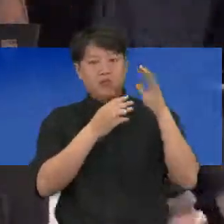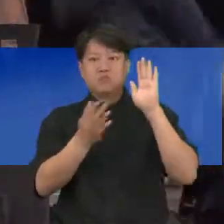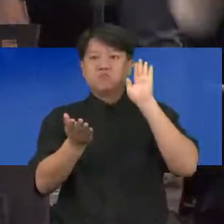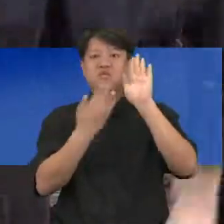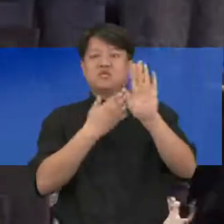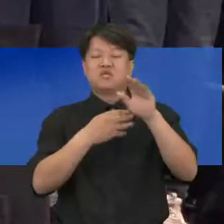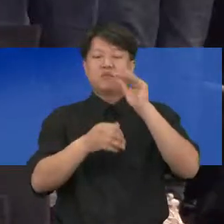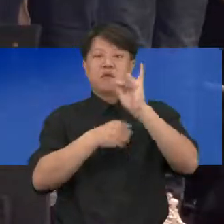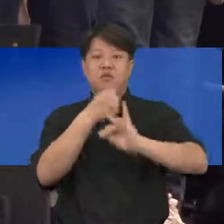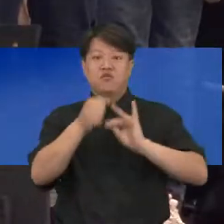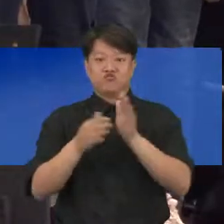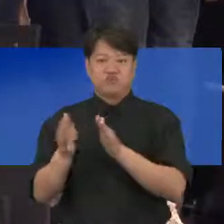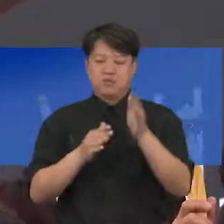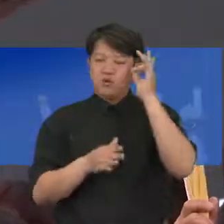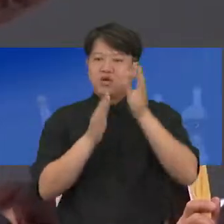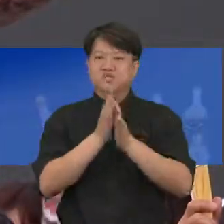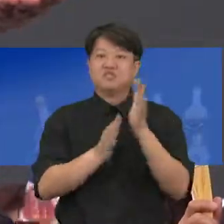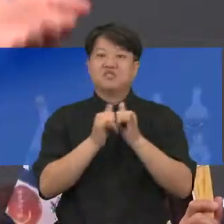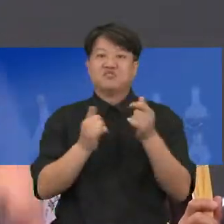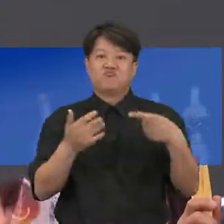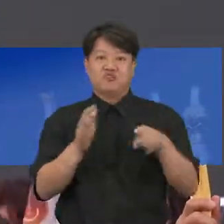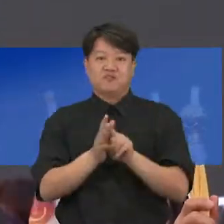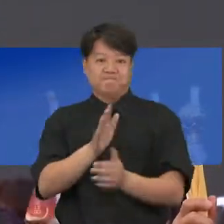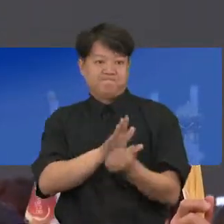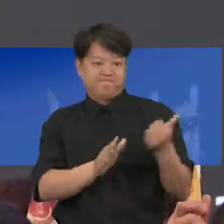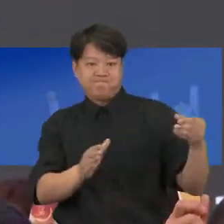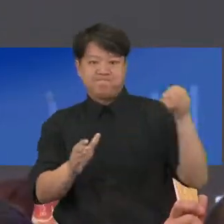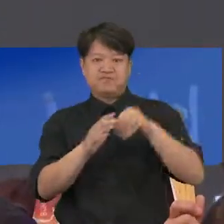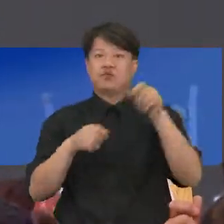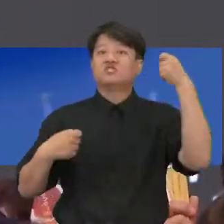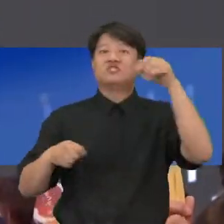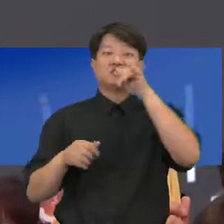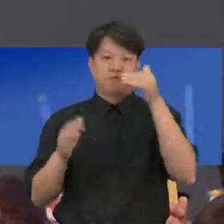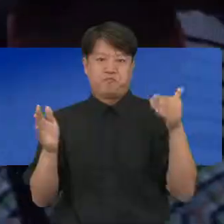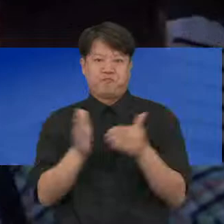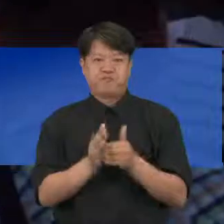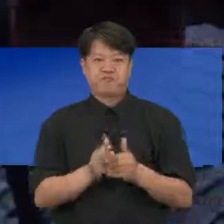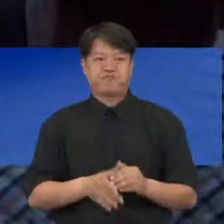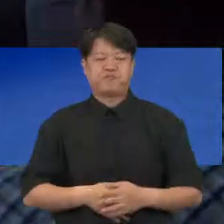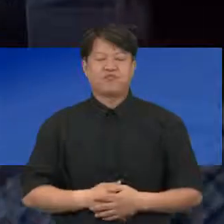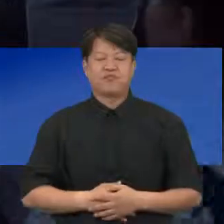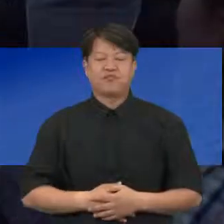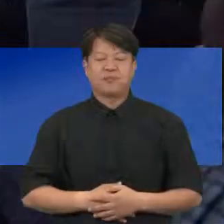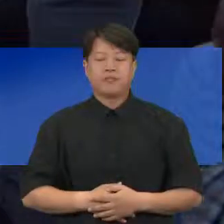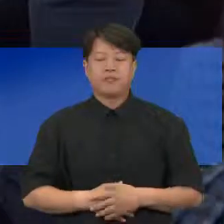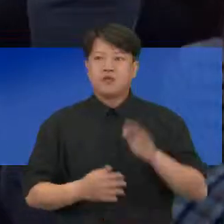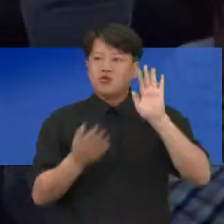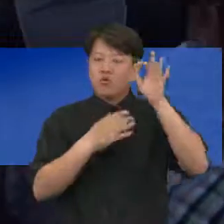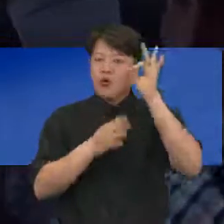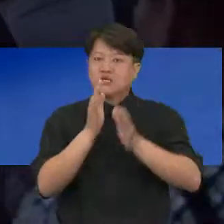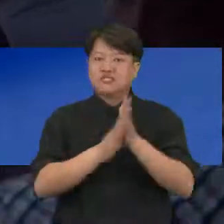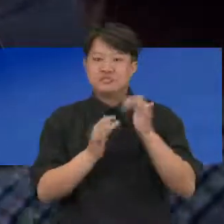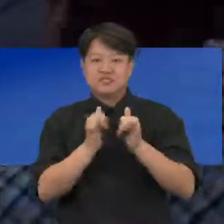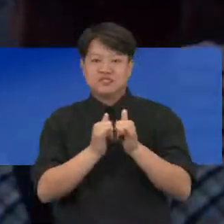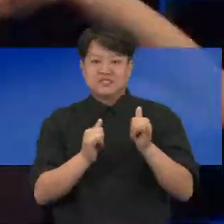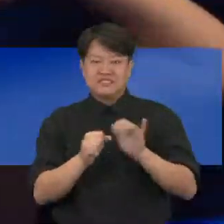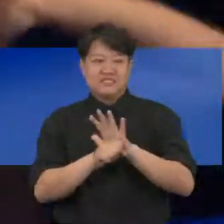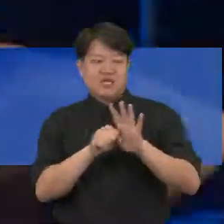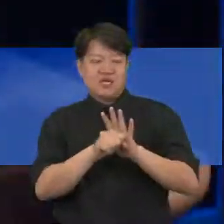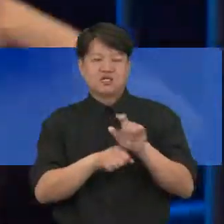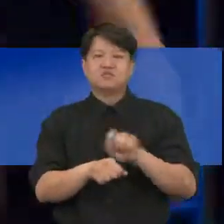100년을 준비하는 포항 시민을 위한 희망 메시지를 담은 뮤지컬이 펼쳐졌습니다. 이후 포항 시민사랑